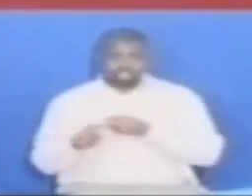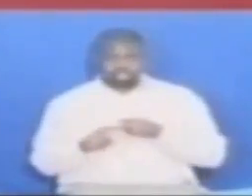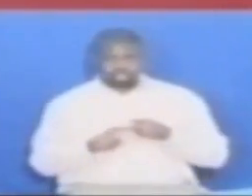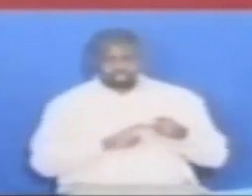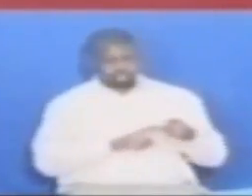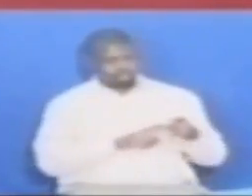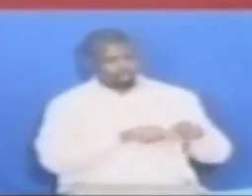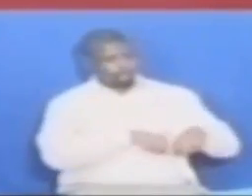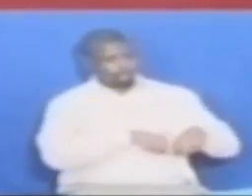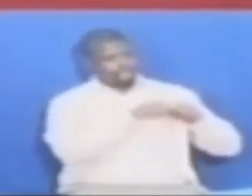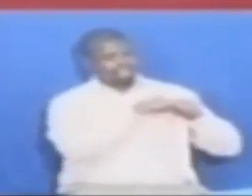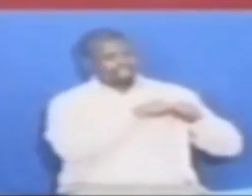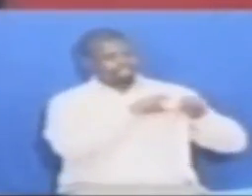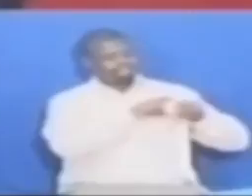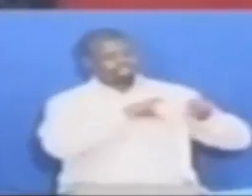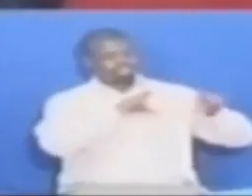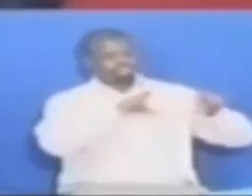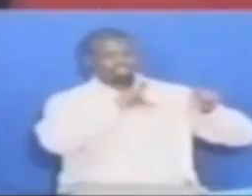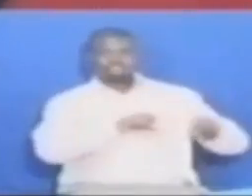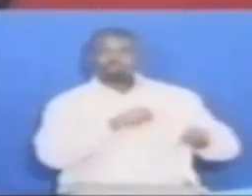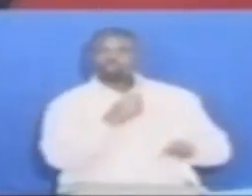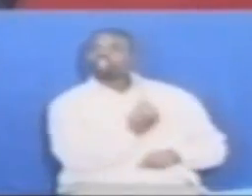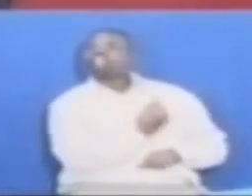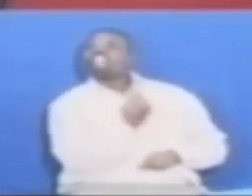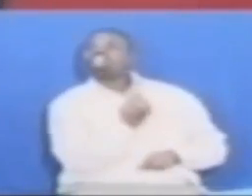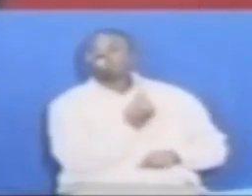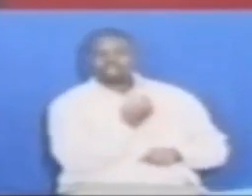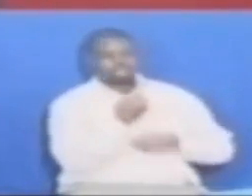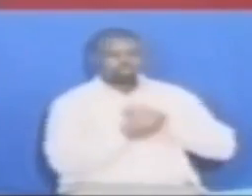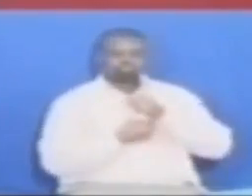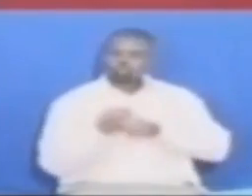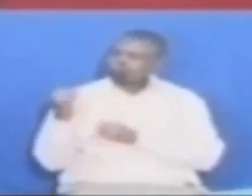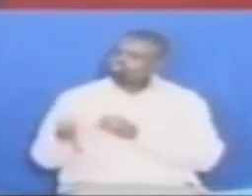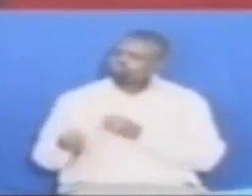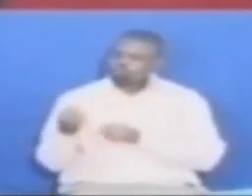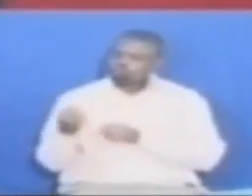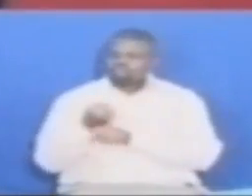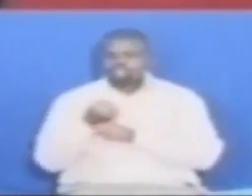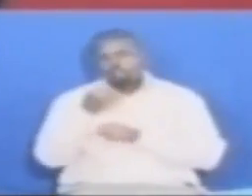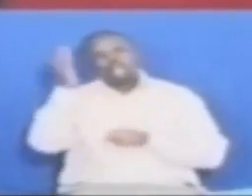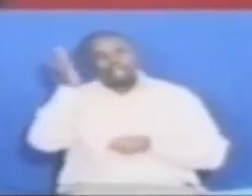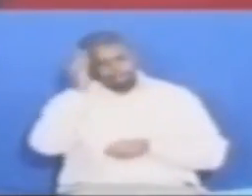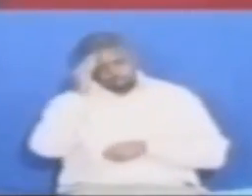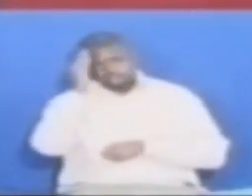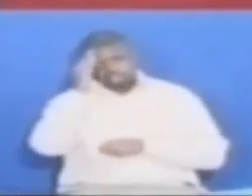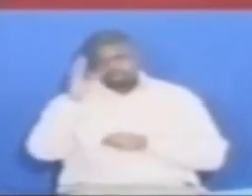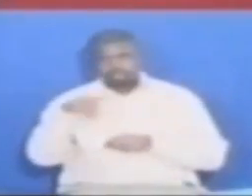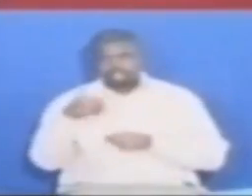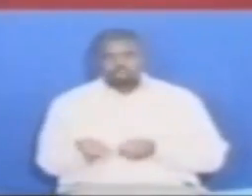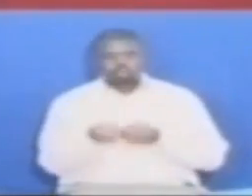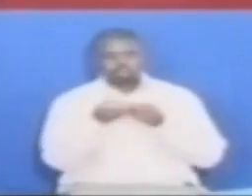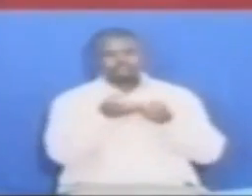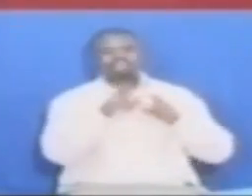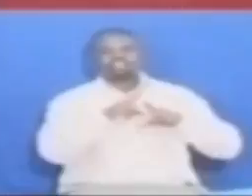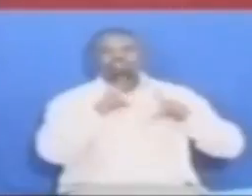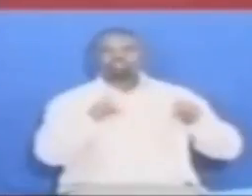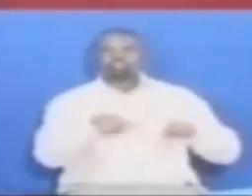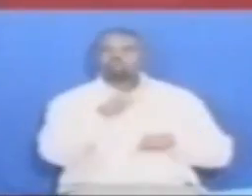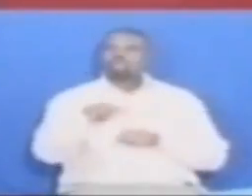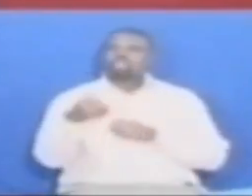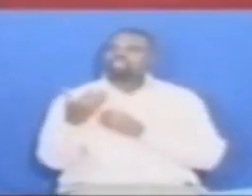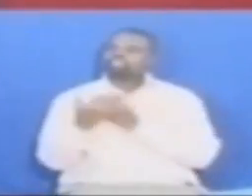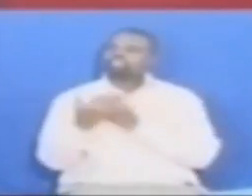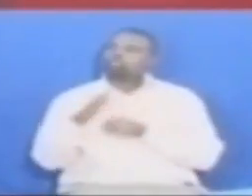Mheshimiwa Naibu Spika, naomba kujibu swali la Mheshimiwa Boniface Mwita Getere, mbunge wa Bunda,